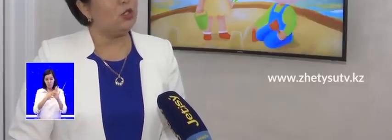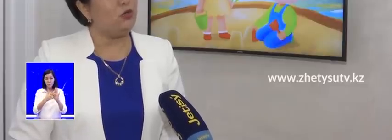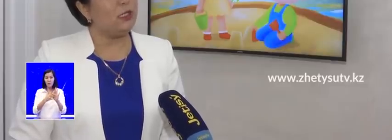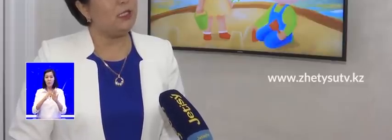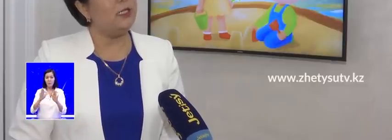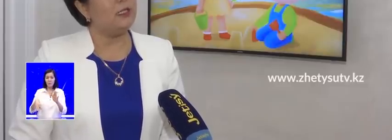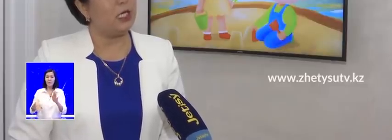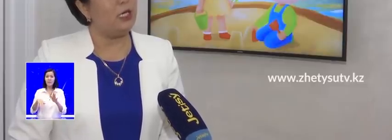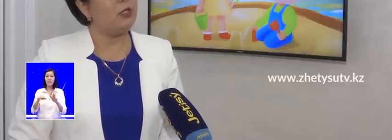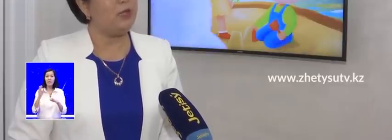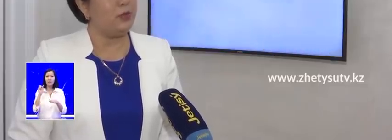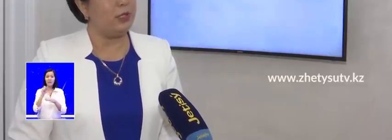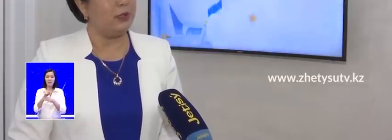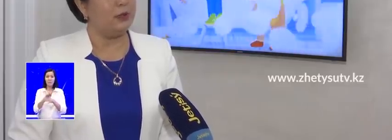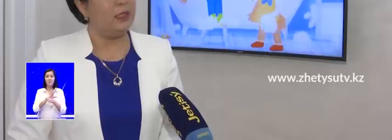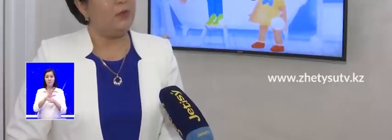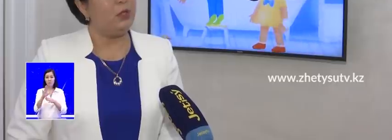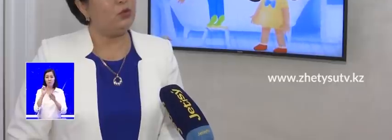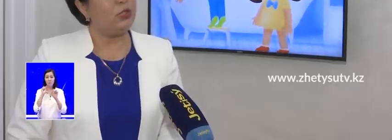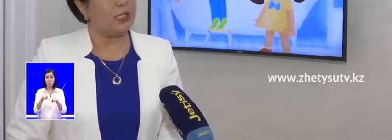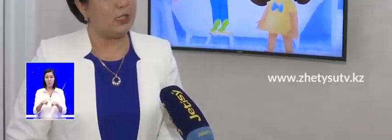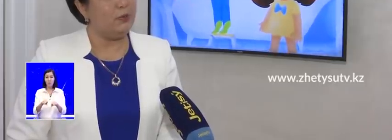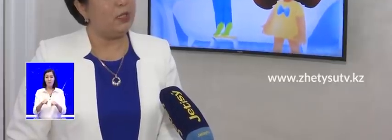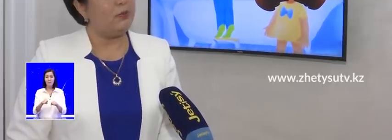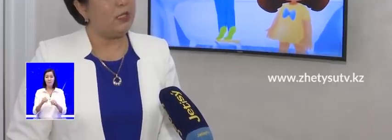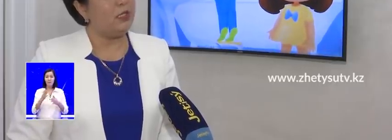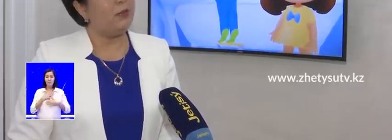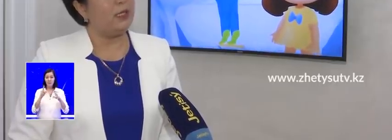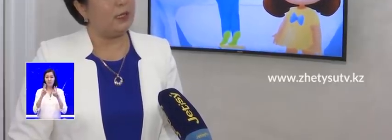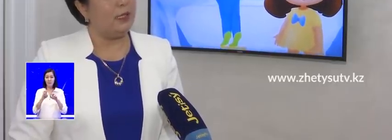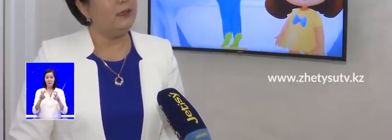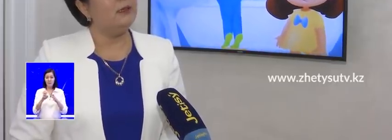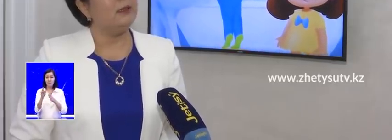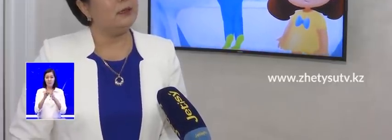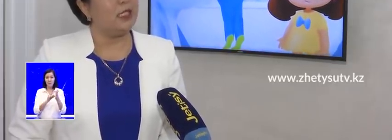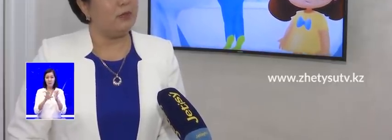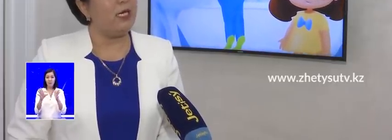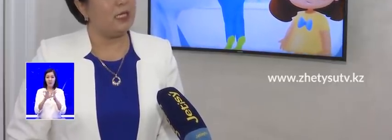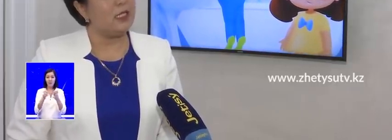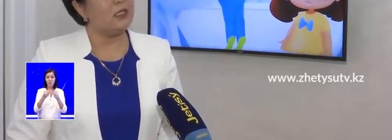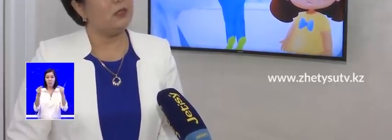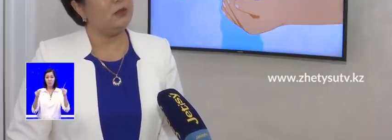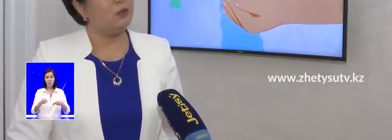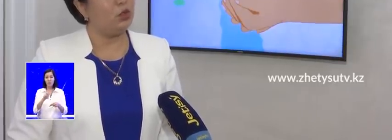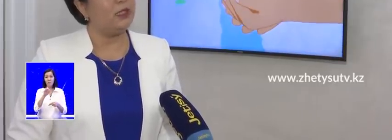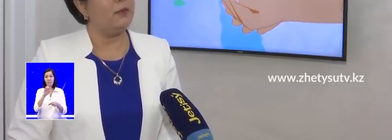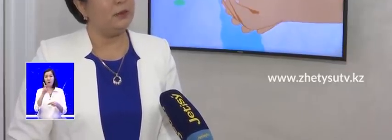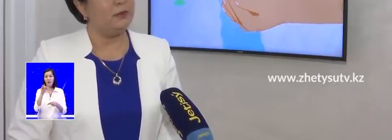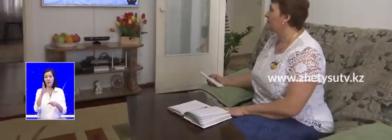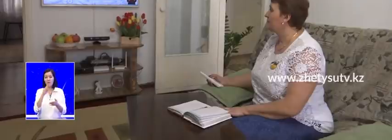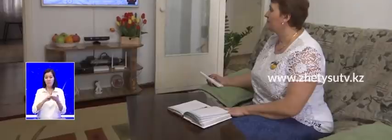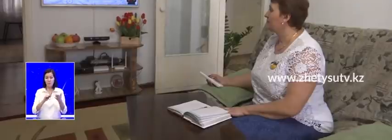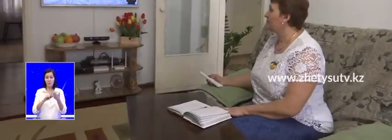түсінеді, сол кезде жайлап жібере береді. Мен оны тексеріп, бірден балаларға кері байланыс